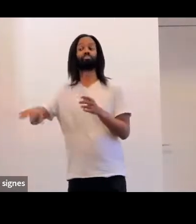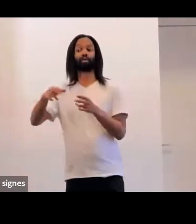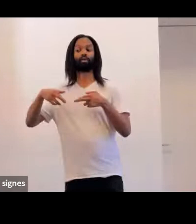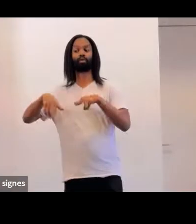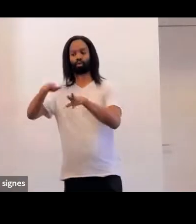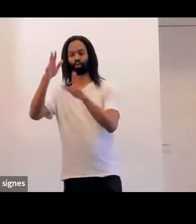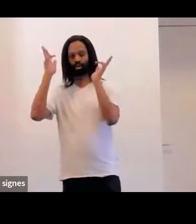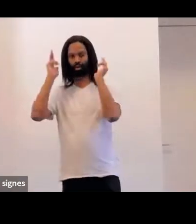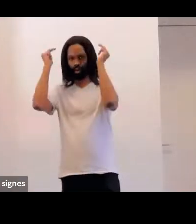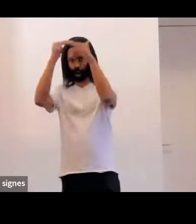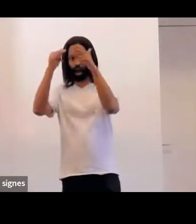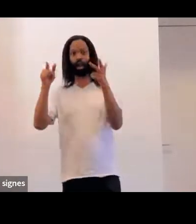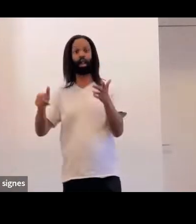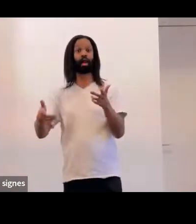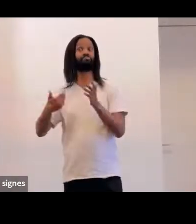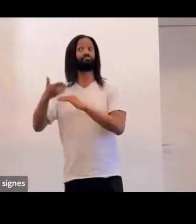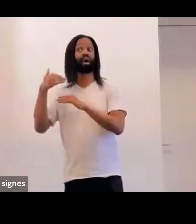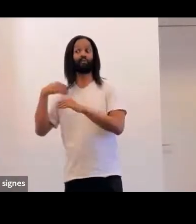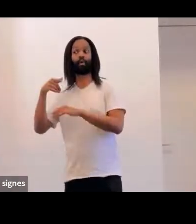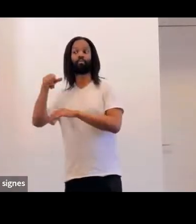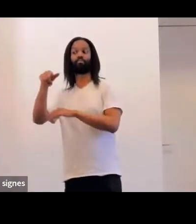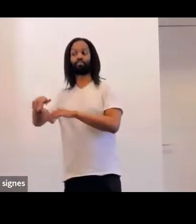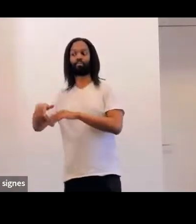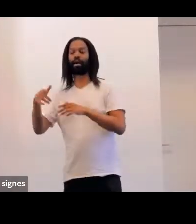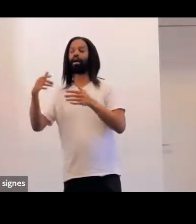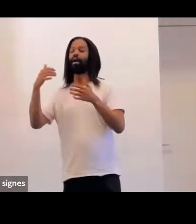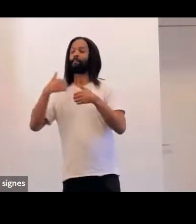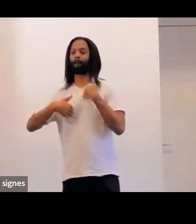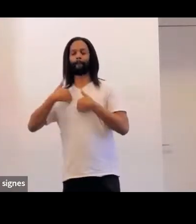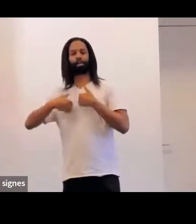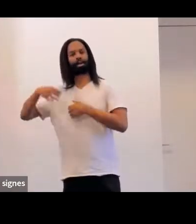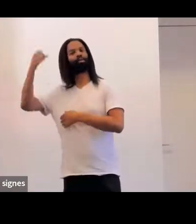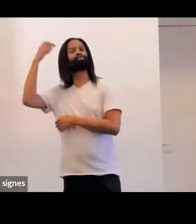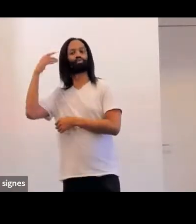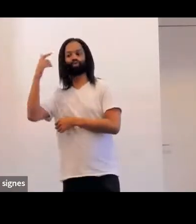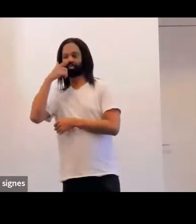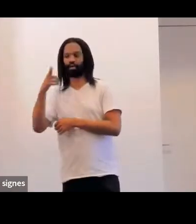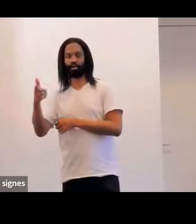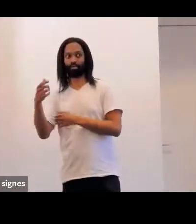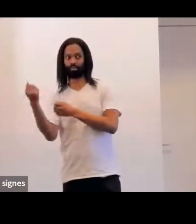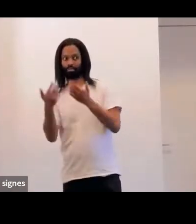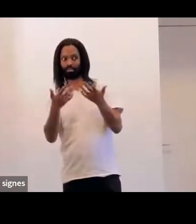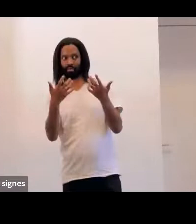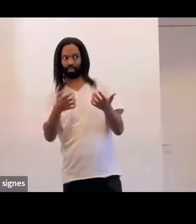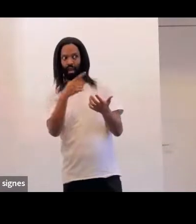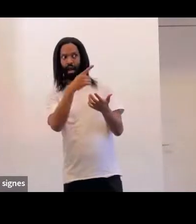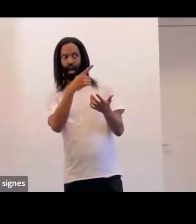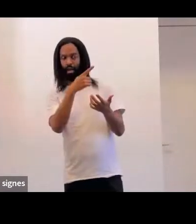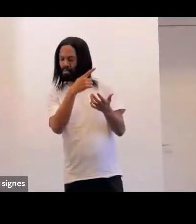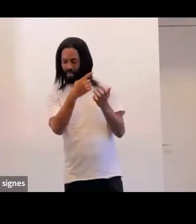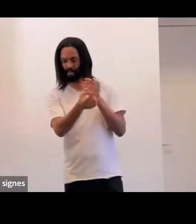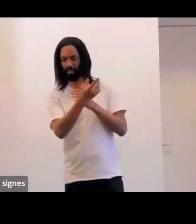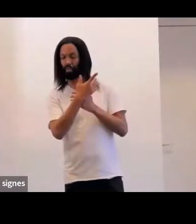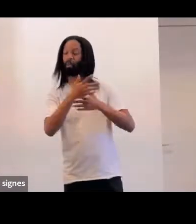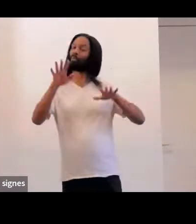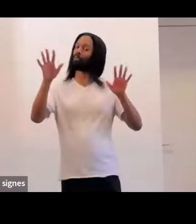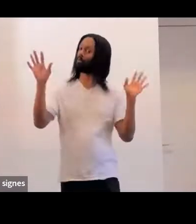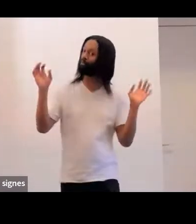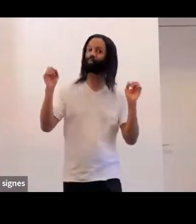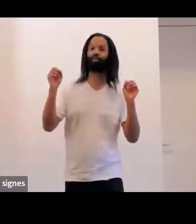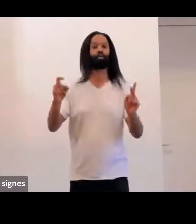été retenue par l'association et nous continuerons à travailler avec elle dans l'espoir qu'une solution